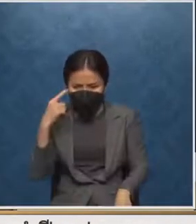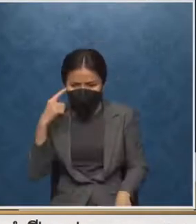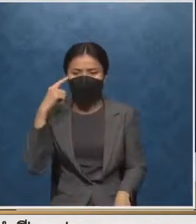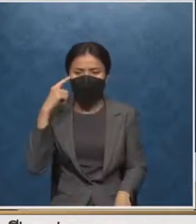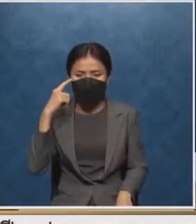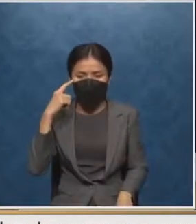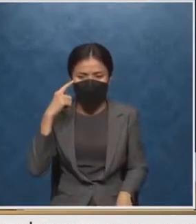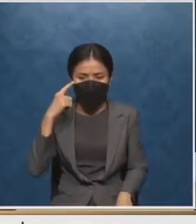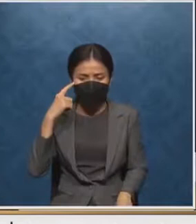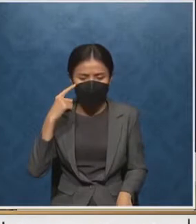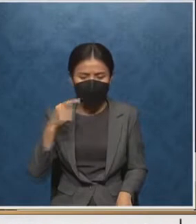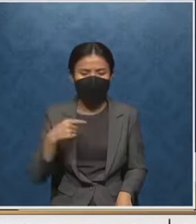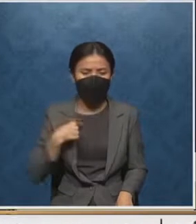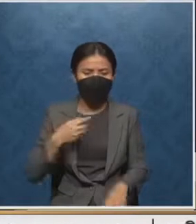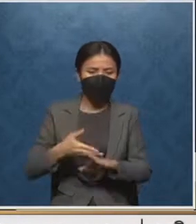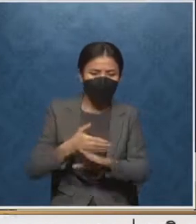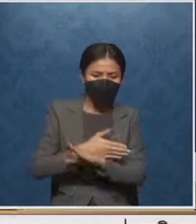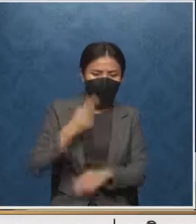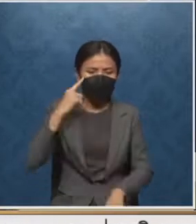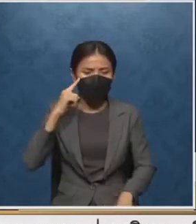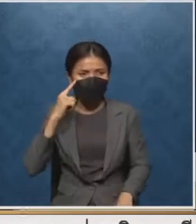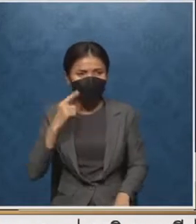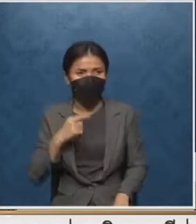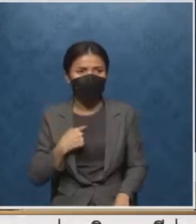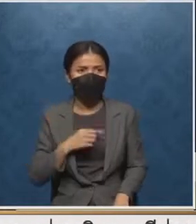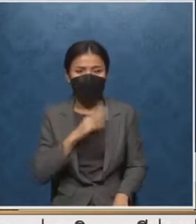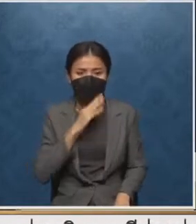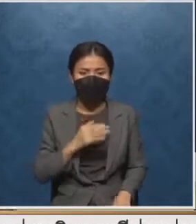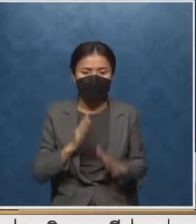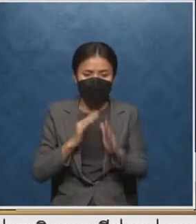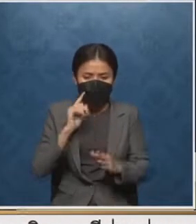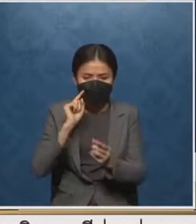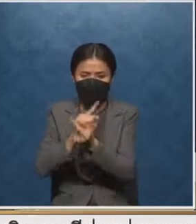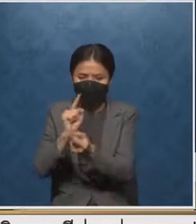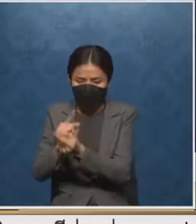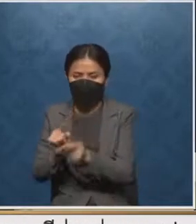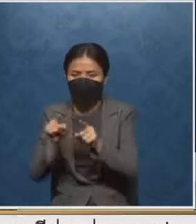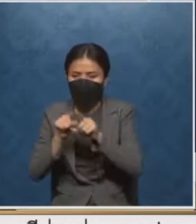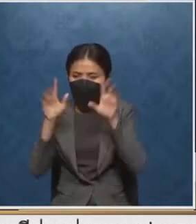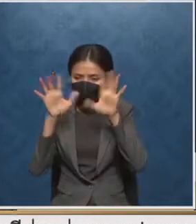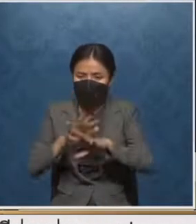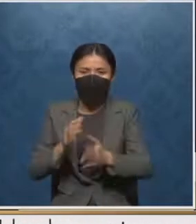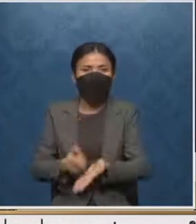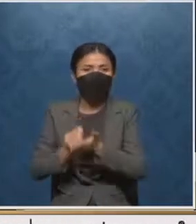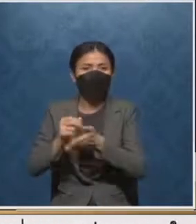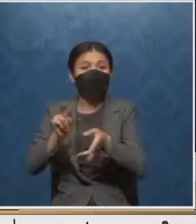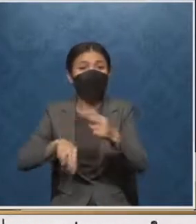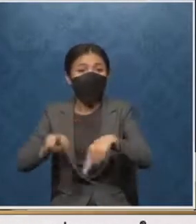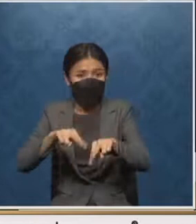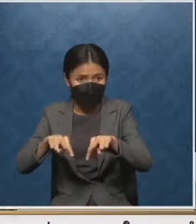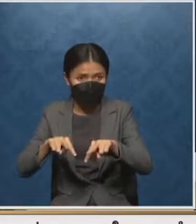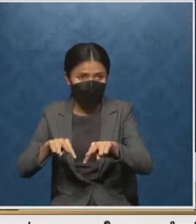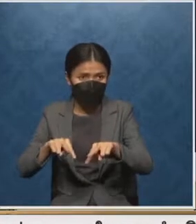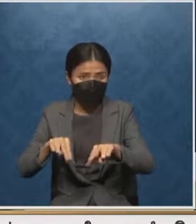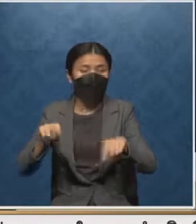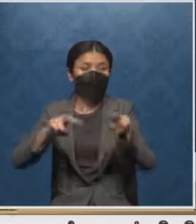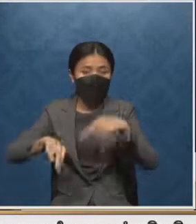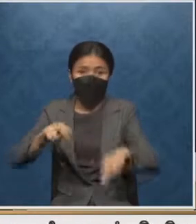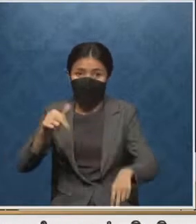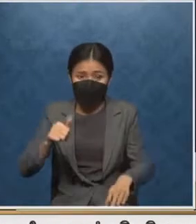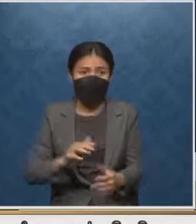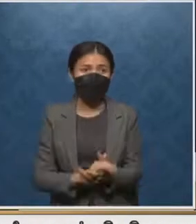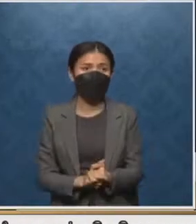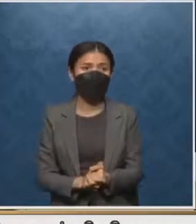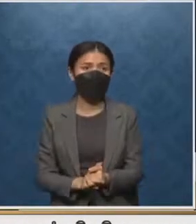ได้ถ้าเครื่องกรองให้เกิดความบริสุทธิ์เขาก็เรียกว่า purify เครื่องกรองเขาก็เรียกว่า filter มี